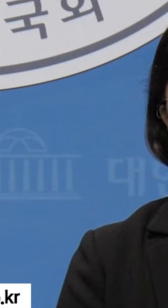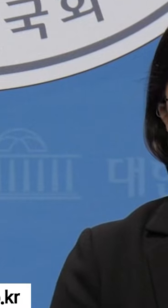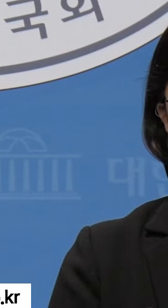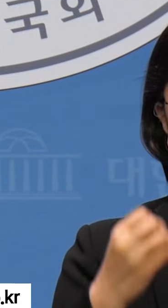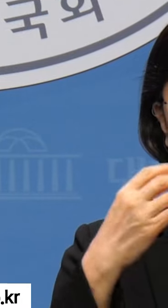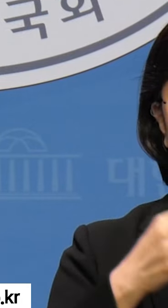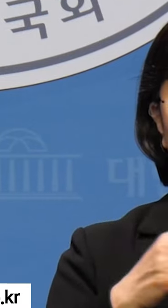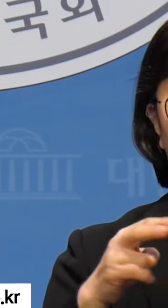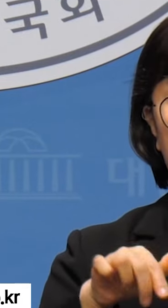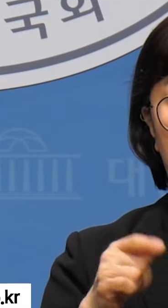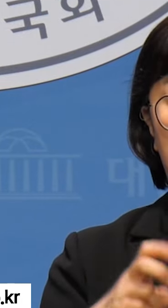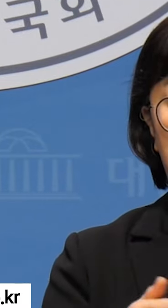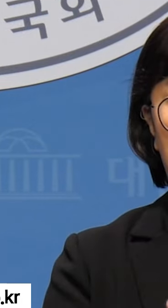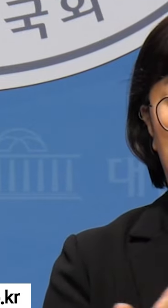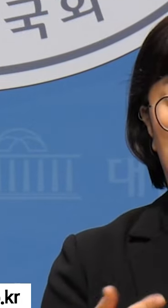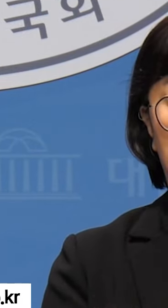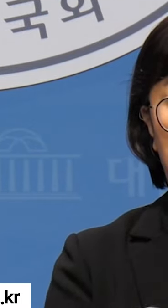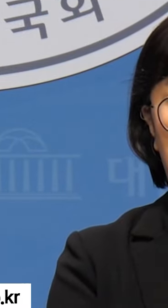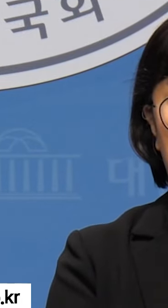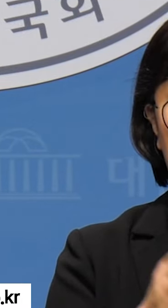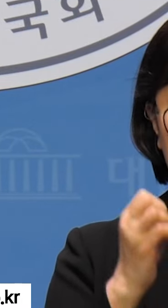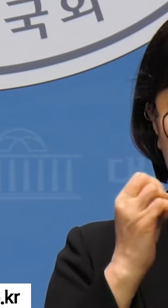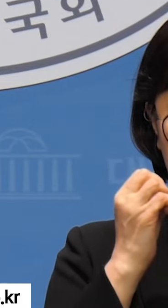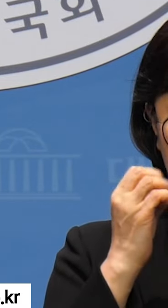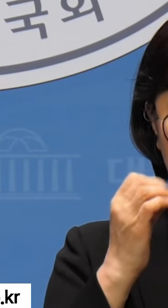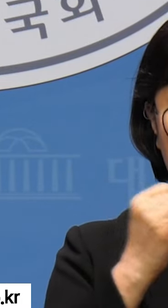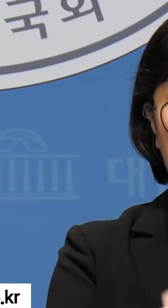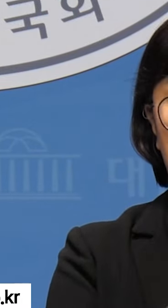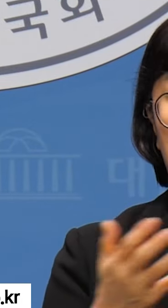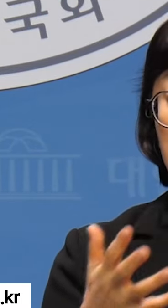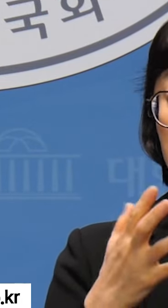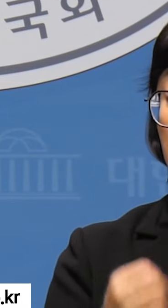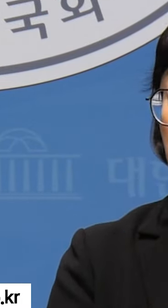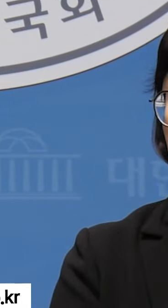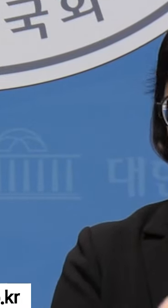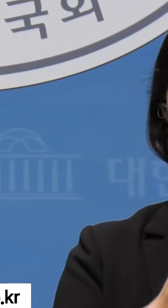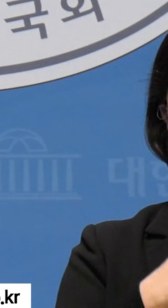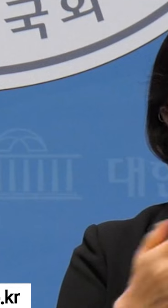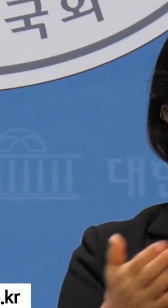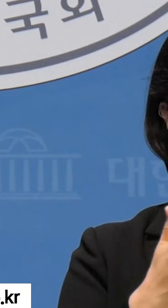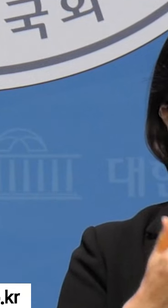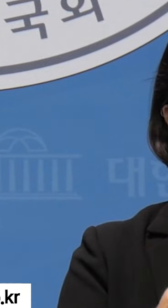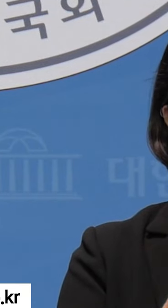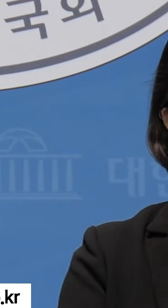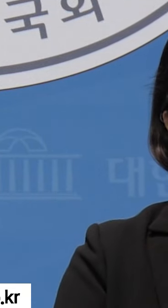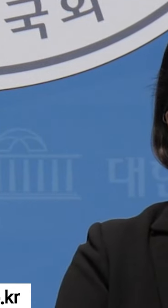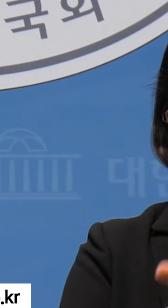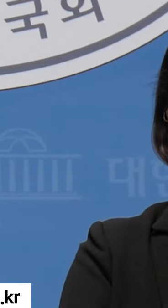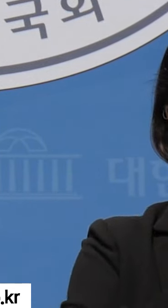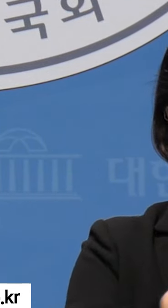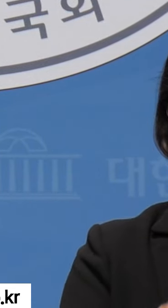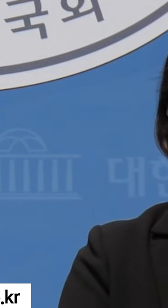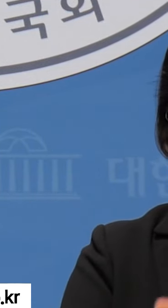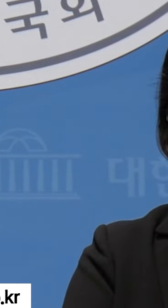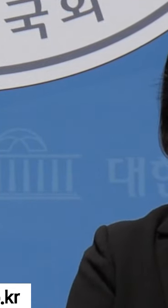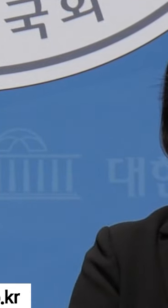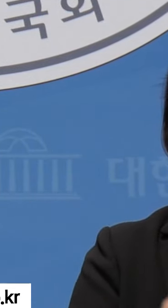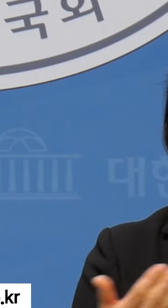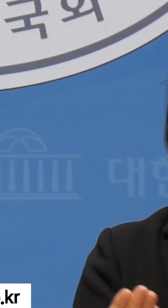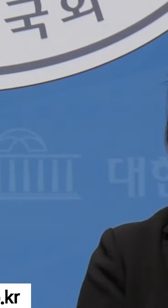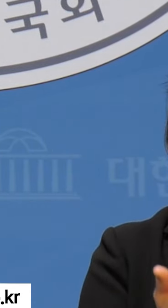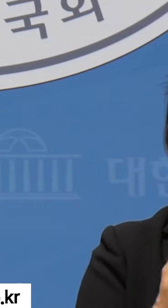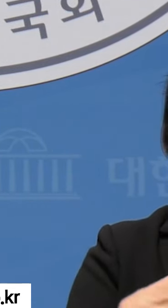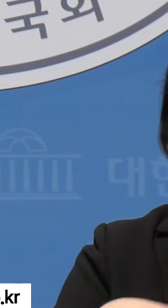새로운 검단을 위해 해야 할 일이 많습니다. 경험이 다르면 능력이 다릅니다. 검단 발전의